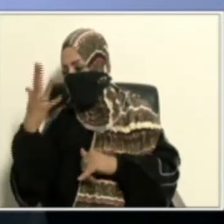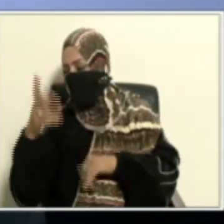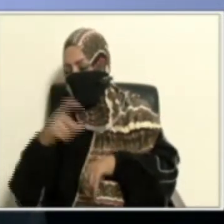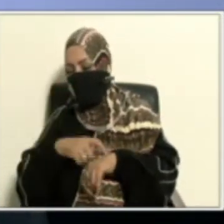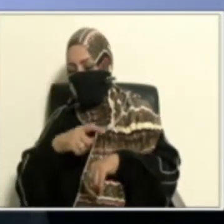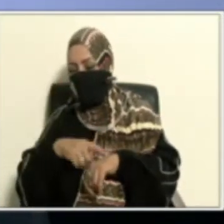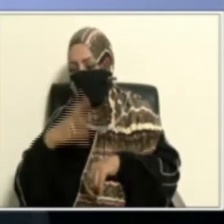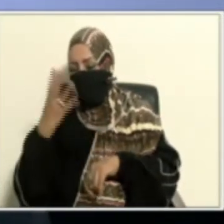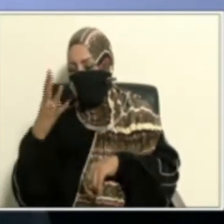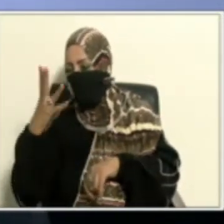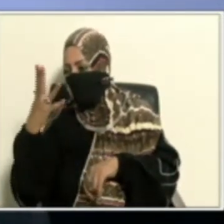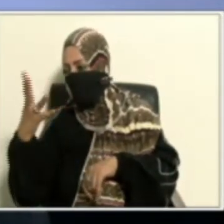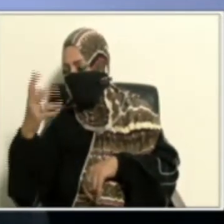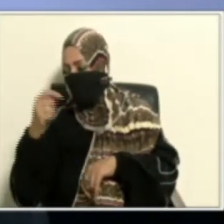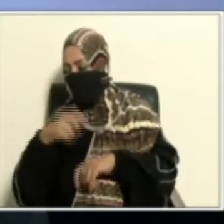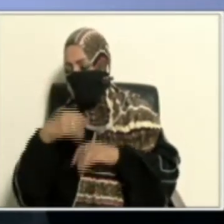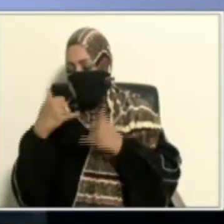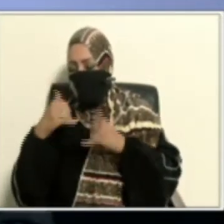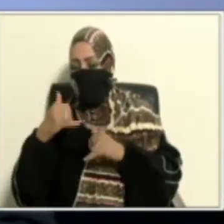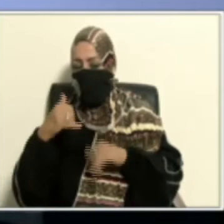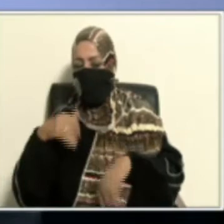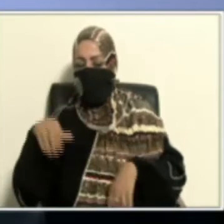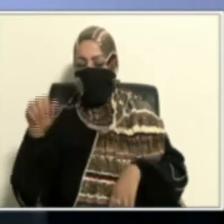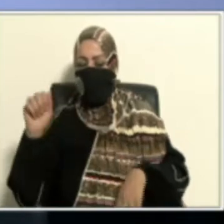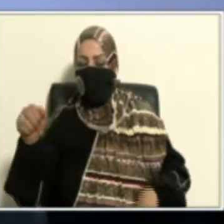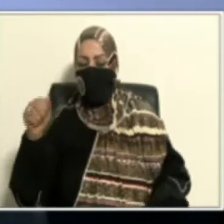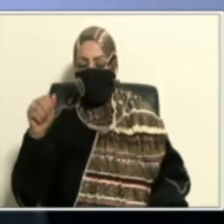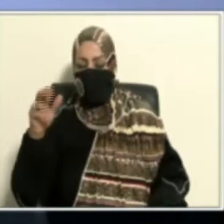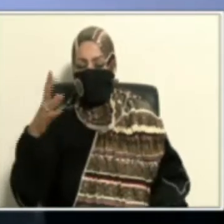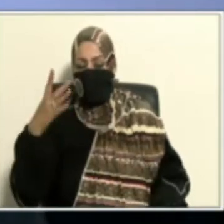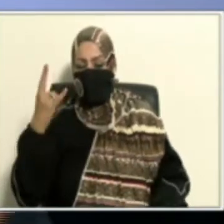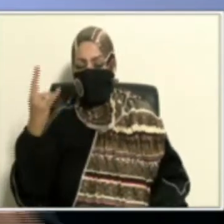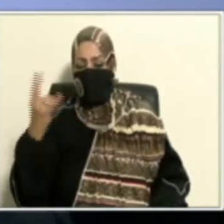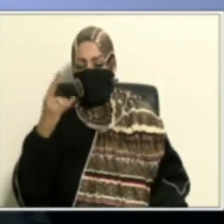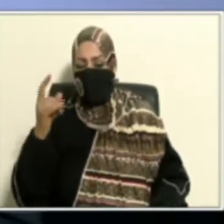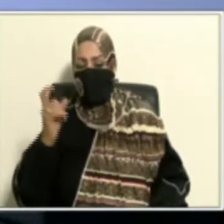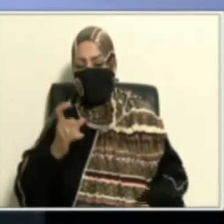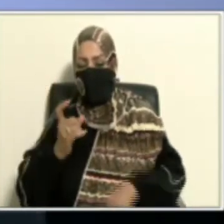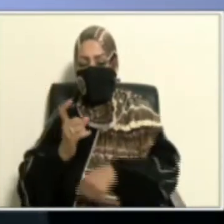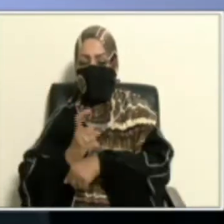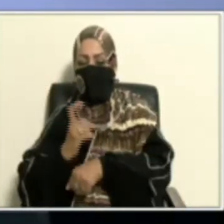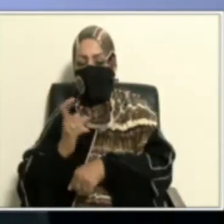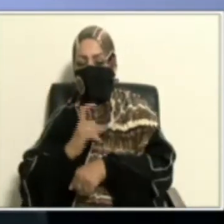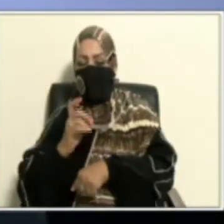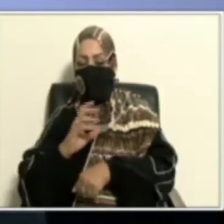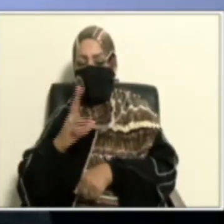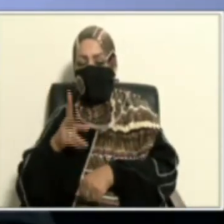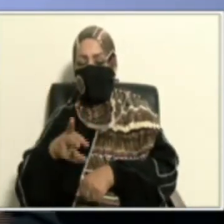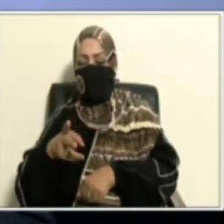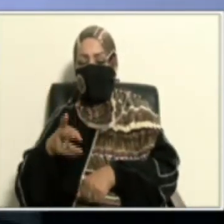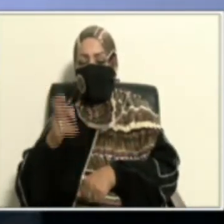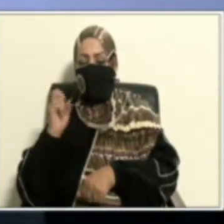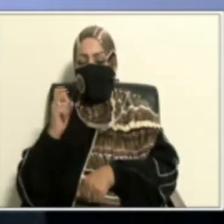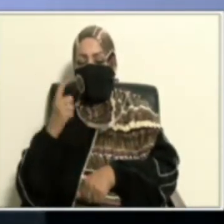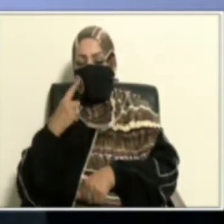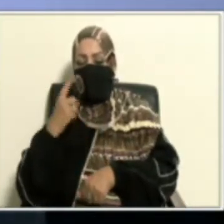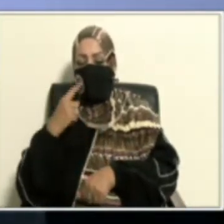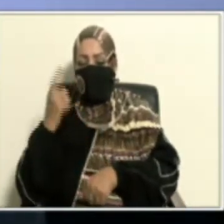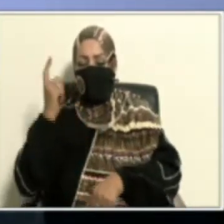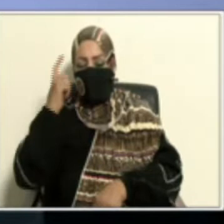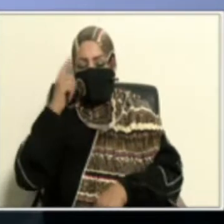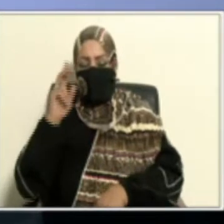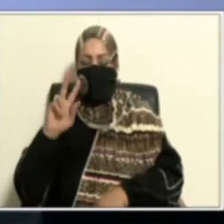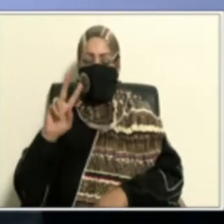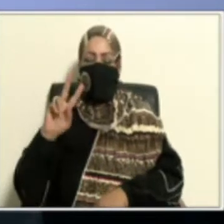انصراف العقل والنية تماما عن الصلاة، وبالتالي ما ينفعش أنك ترجعها بالإتيان